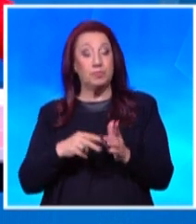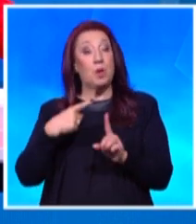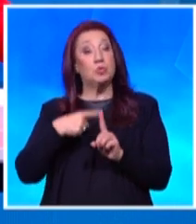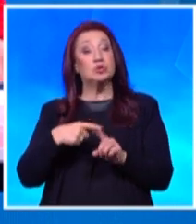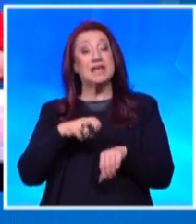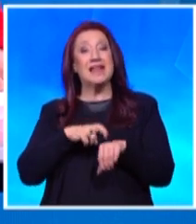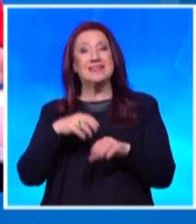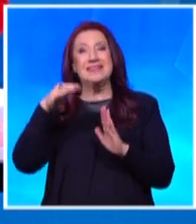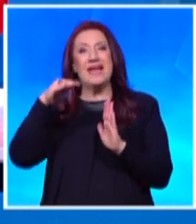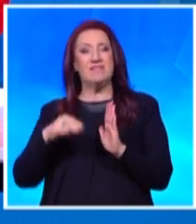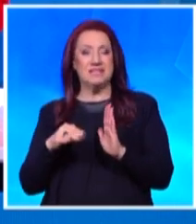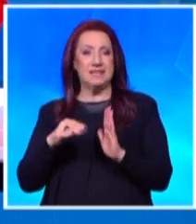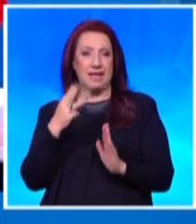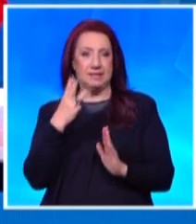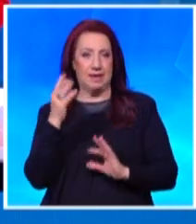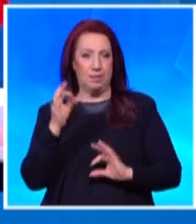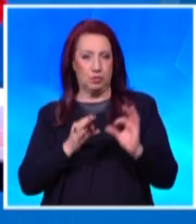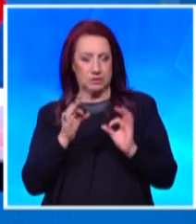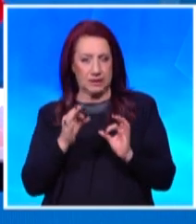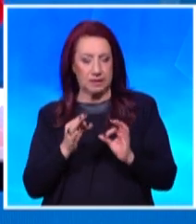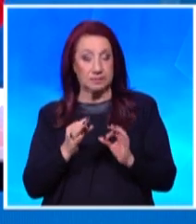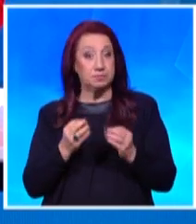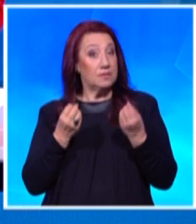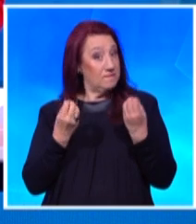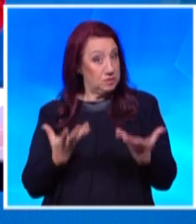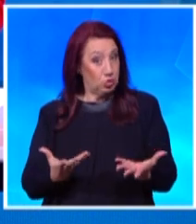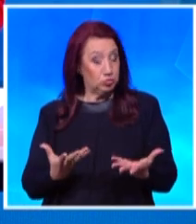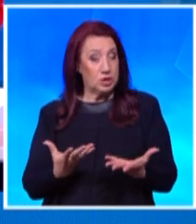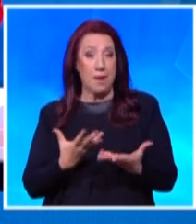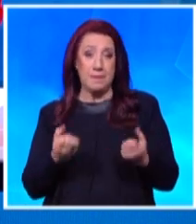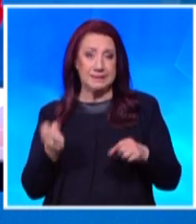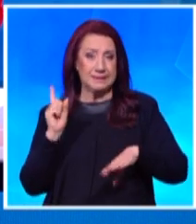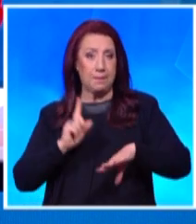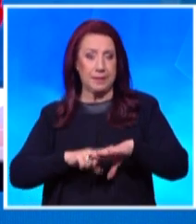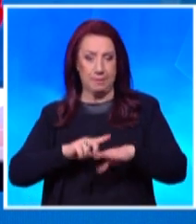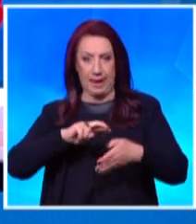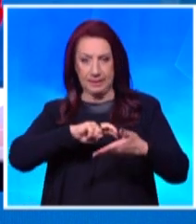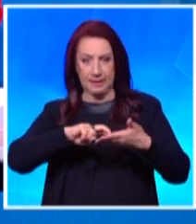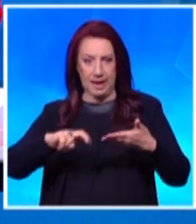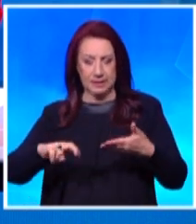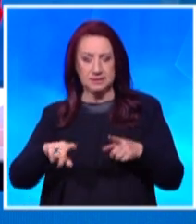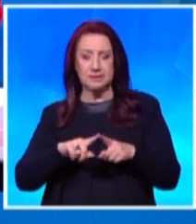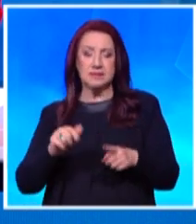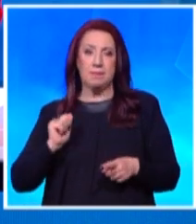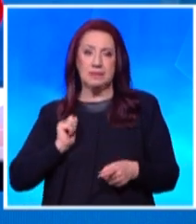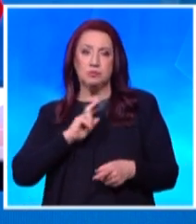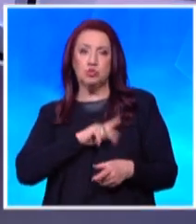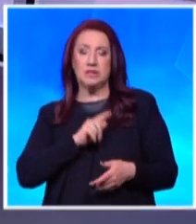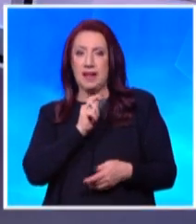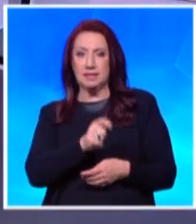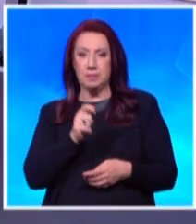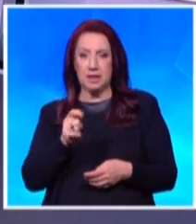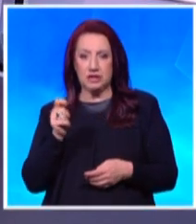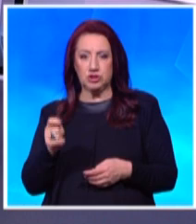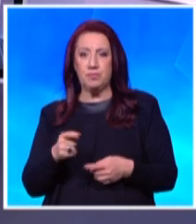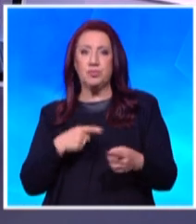да се случи без да се пипат данъците, без да се въвежда данък свръхпечалба, а и да бъдат запазени социалните плащания? Разговаряме с икономическия